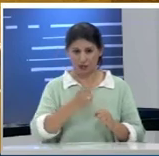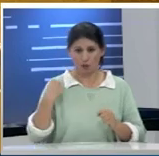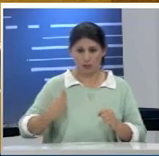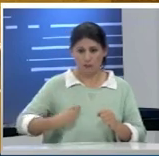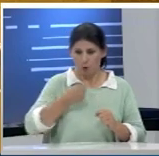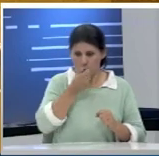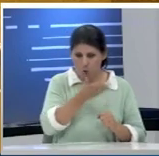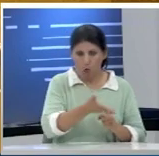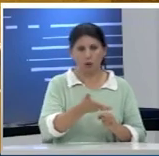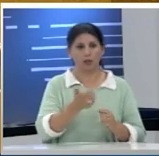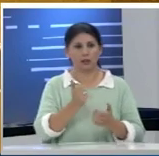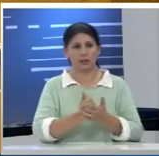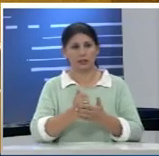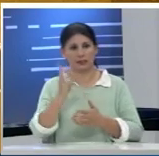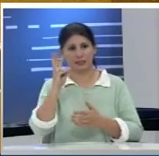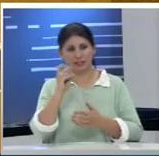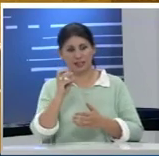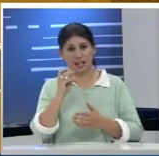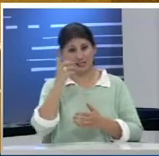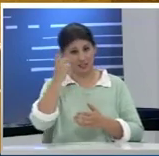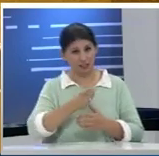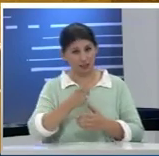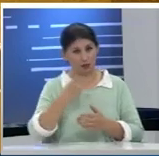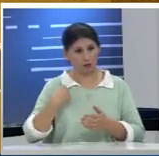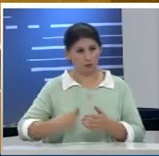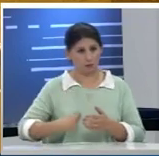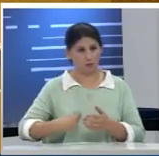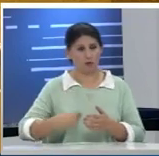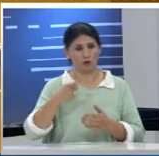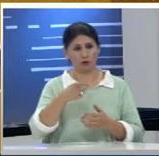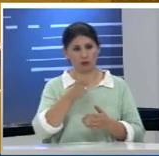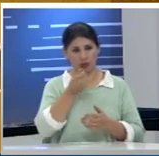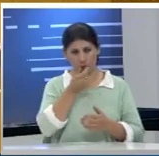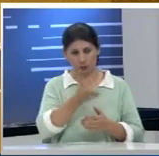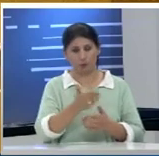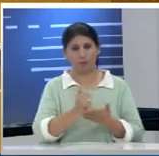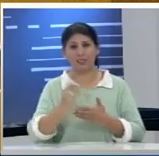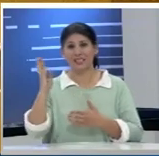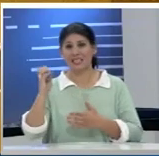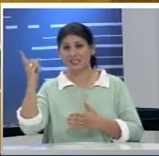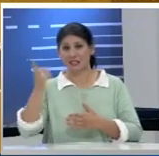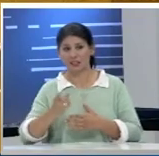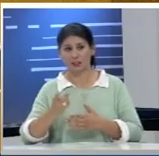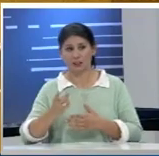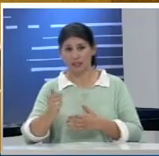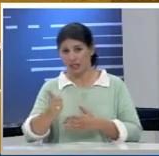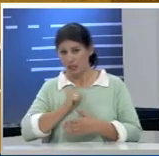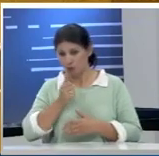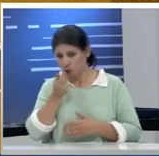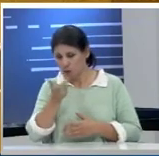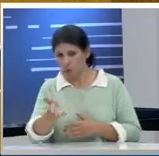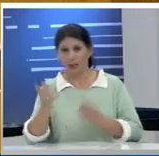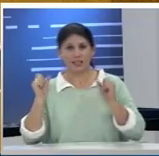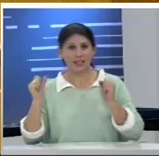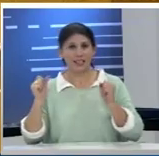δαπάνης και το 30% της δημόσιας δαπάνης, το 160 εκατομμυρίων, και το 40% της ιδιωτικής δαπάνης